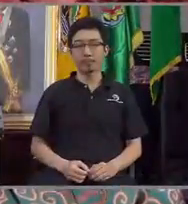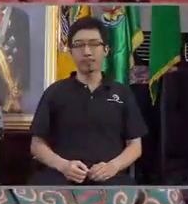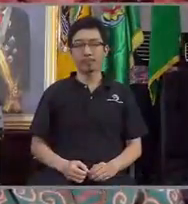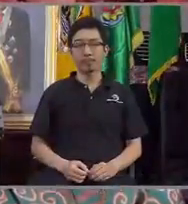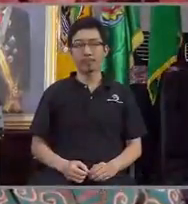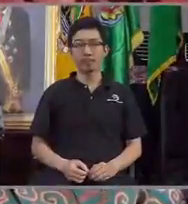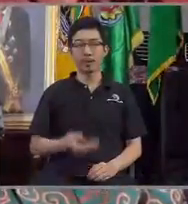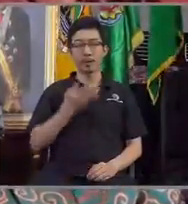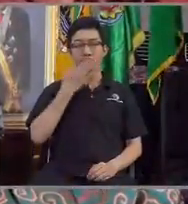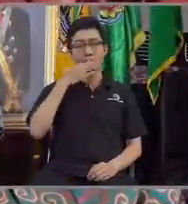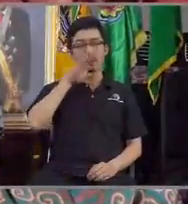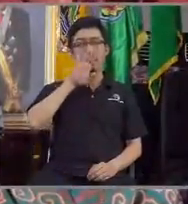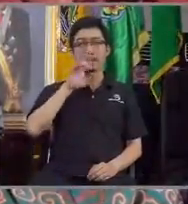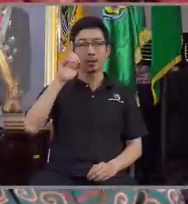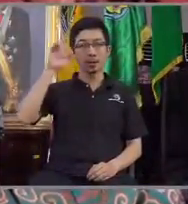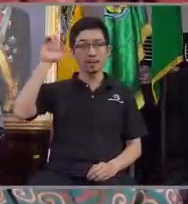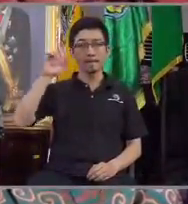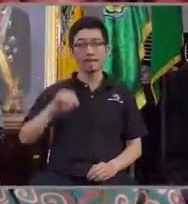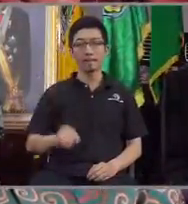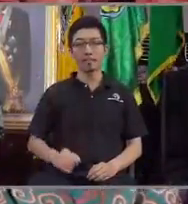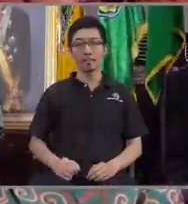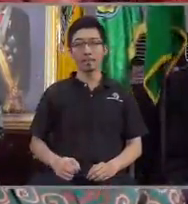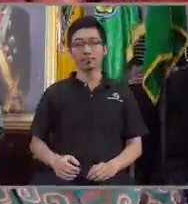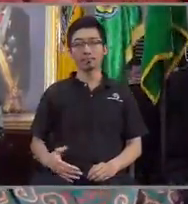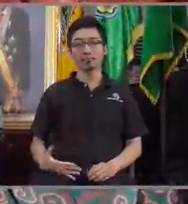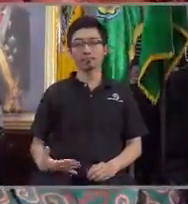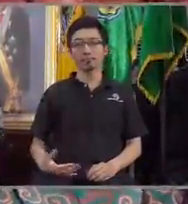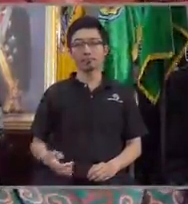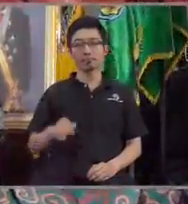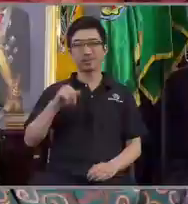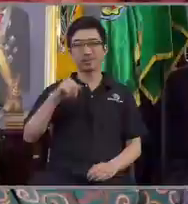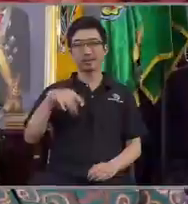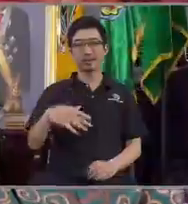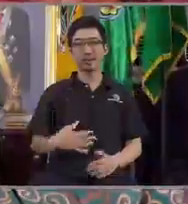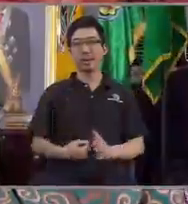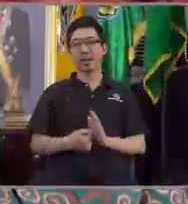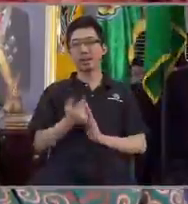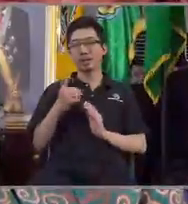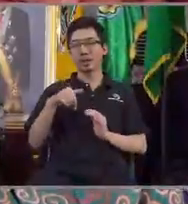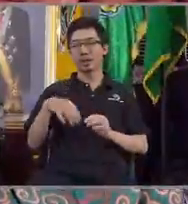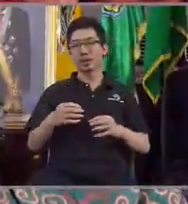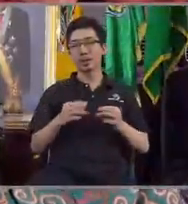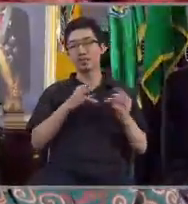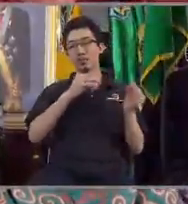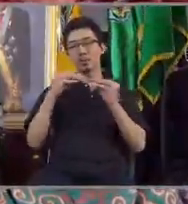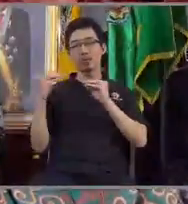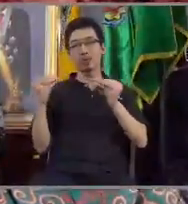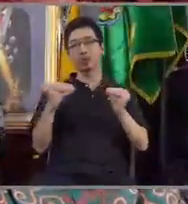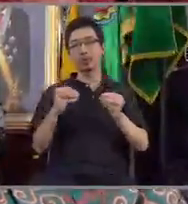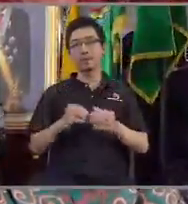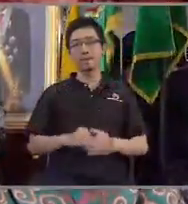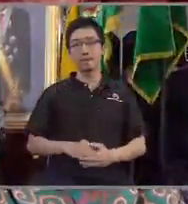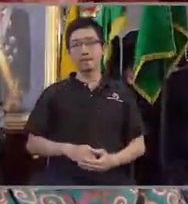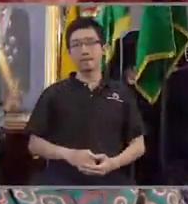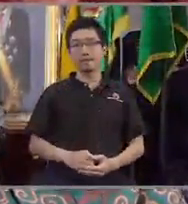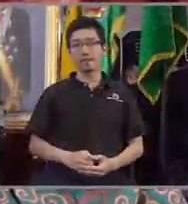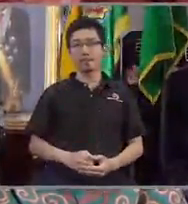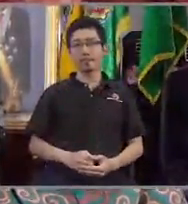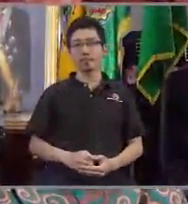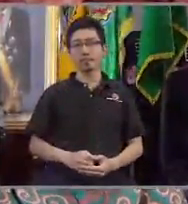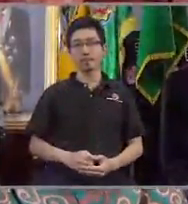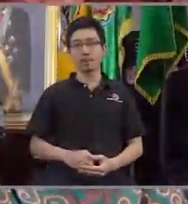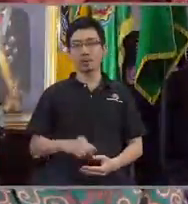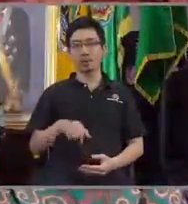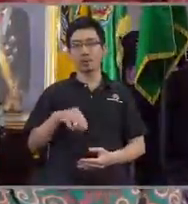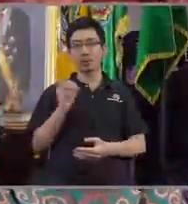siang hari ini bisa mengikuti putaran ketiga musrenbang di eks karesidenan kota Semarang Hai